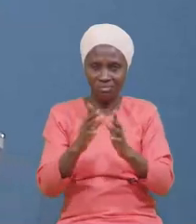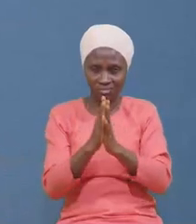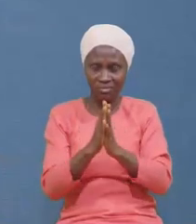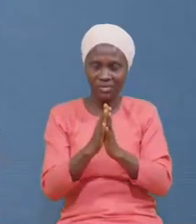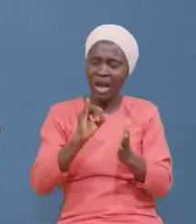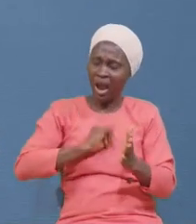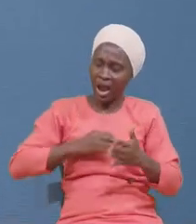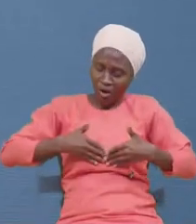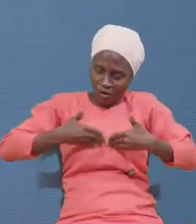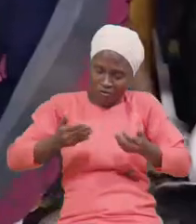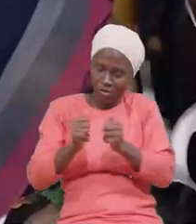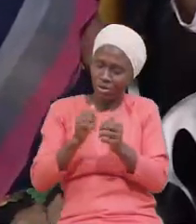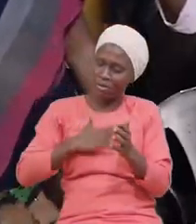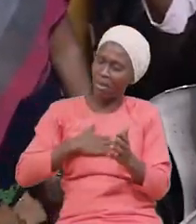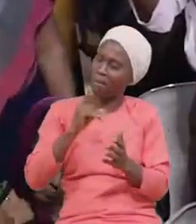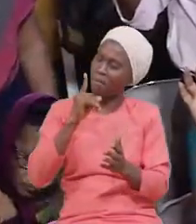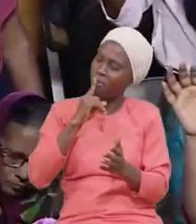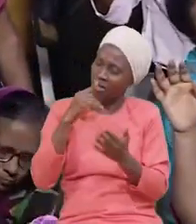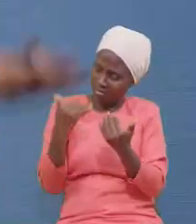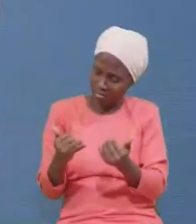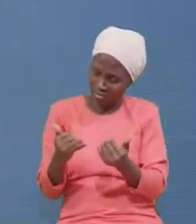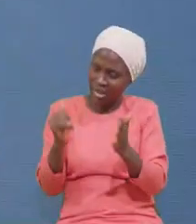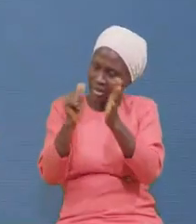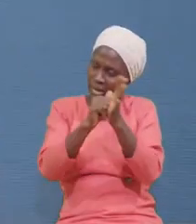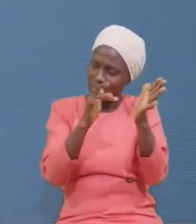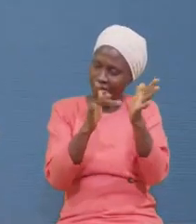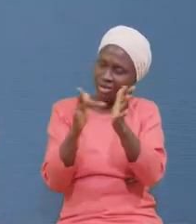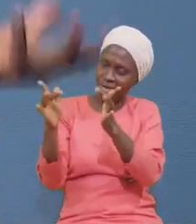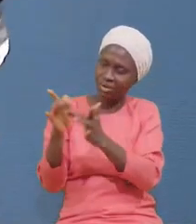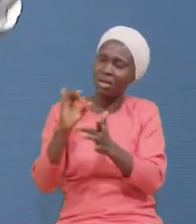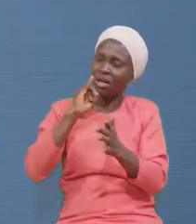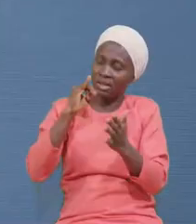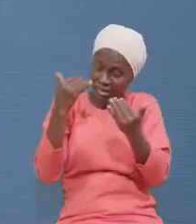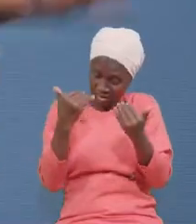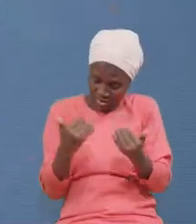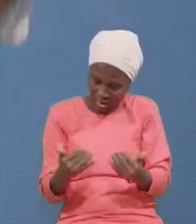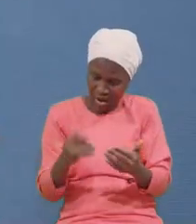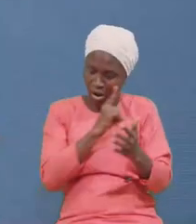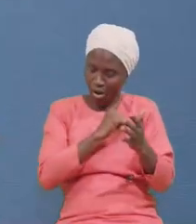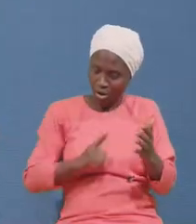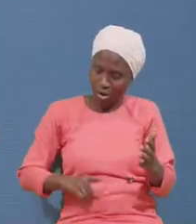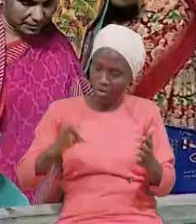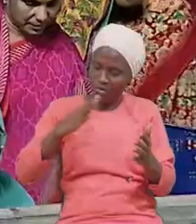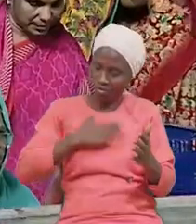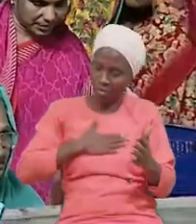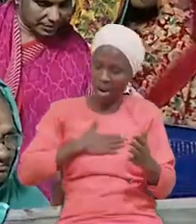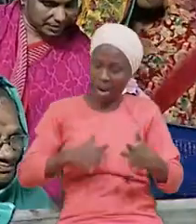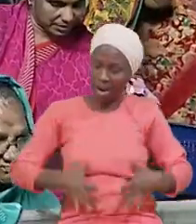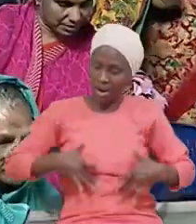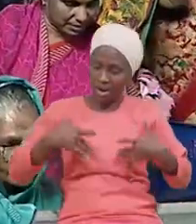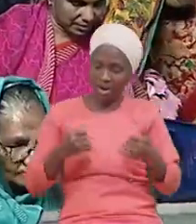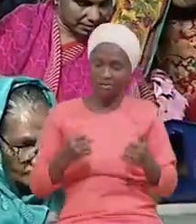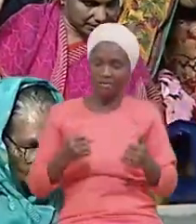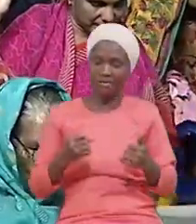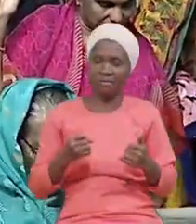my mouth. నా నోటితో నేను దాన్ని ఒప్పుకుంటున్నాను. Jesus is now the Lord of my life. యేసు ఇప్పుడు